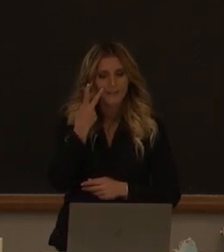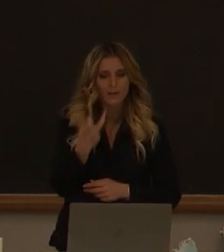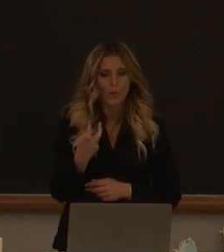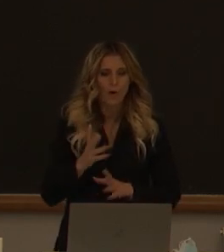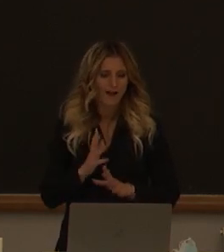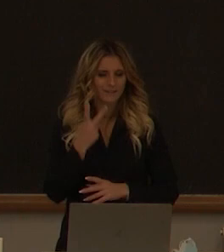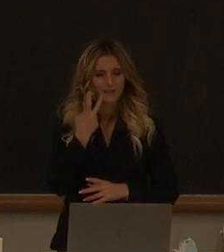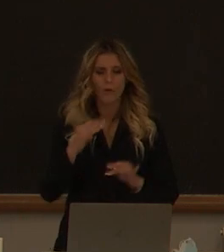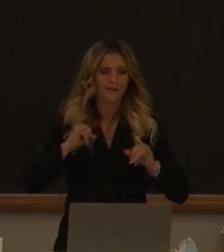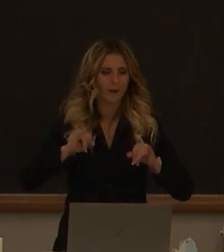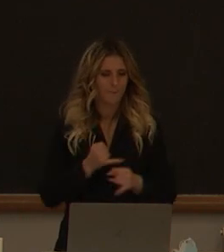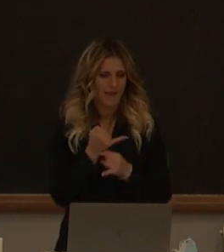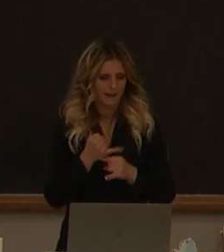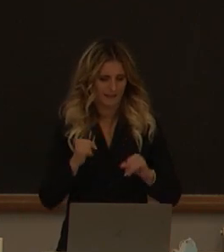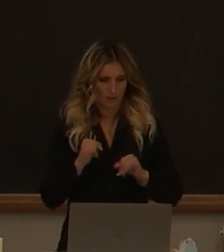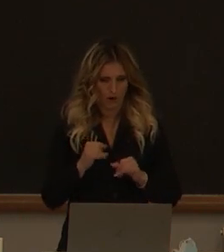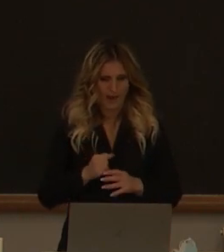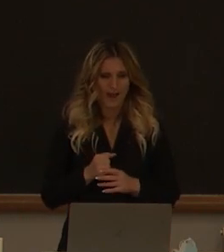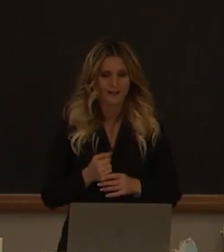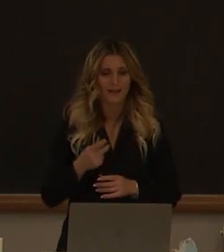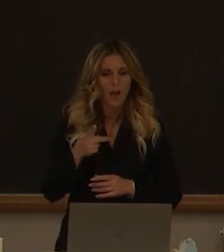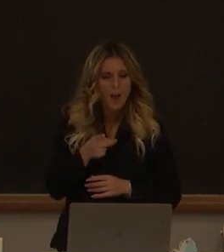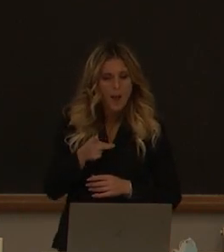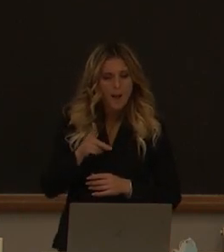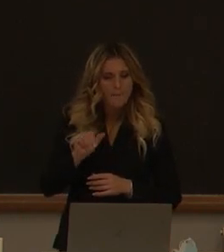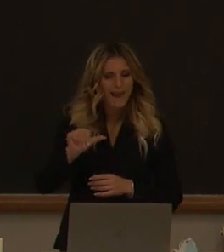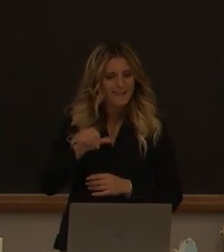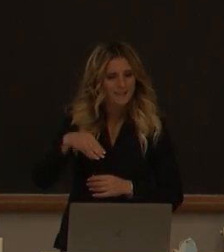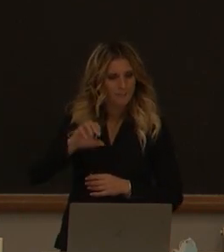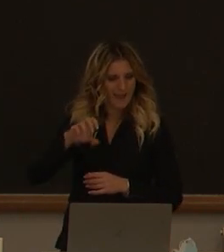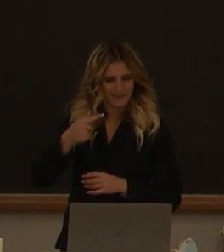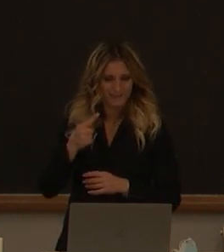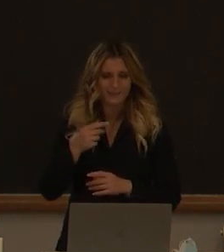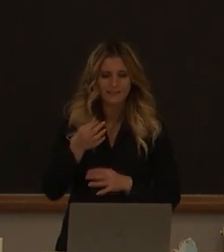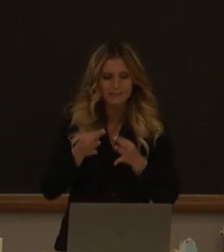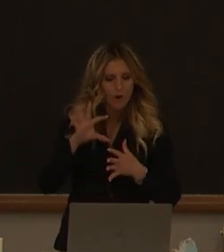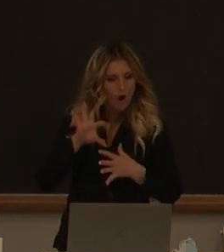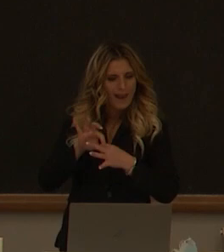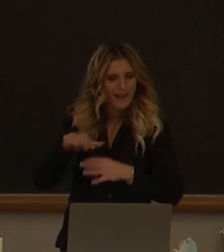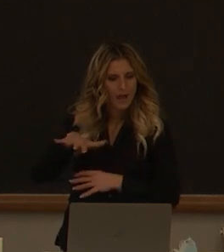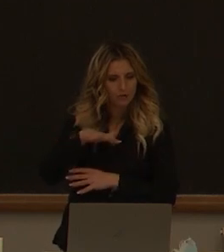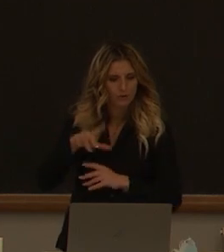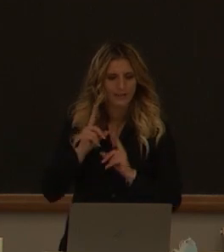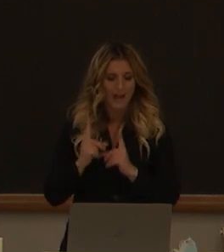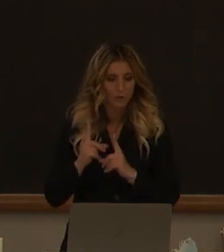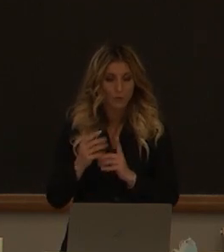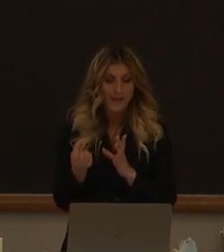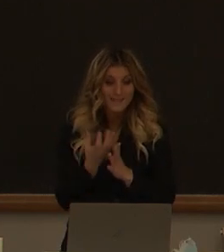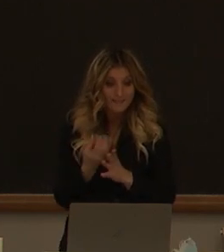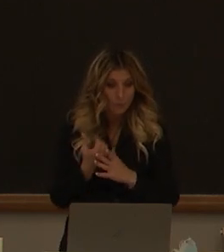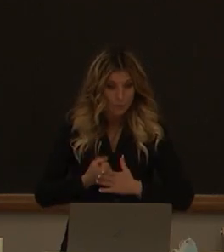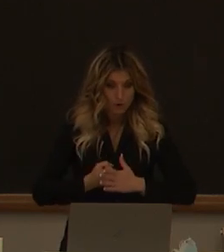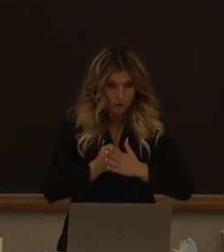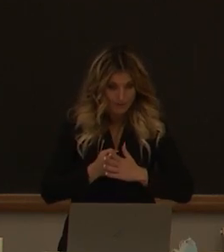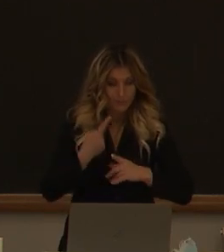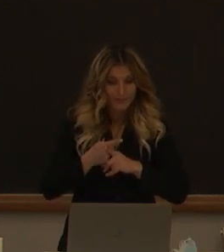aspetto particolare, diciamo, di quello del placement, cioè il placement nelle professioni della natura, ovvero lo sviluppo sostenibile e la